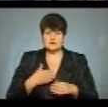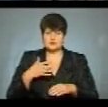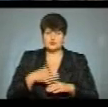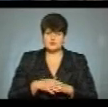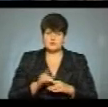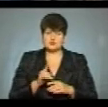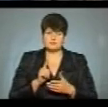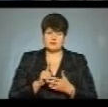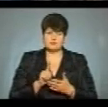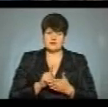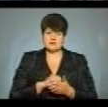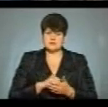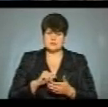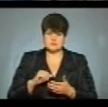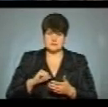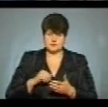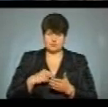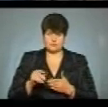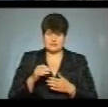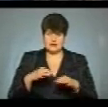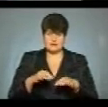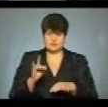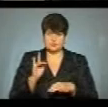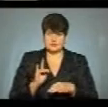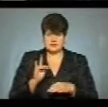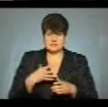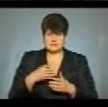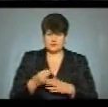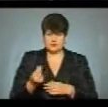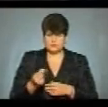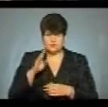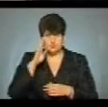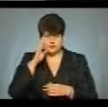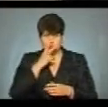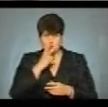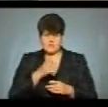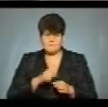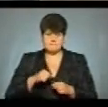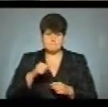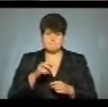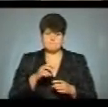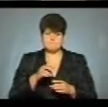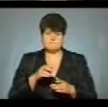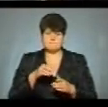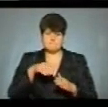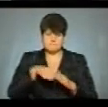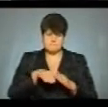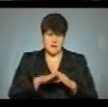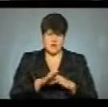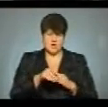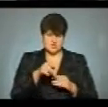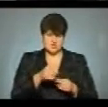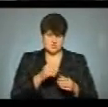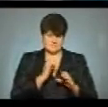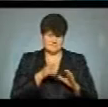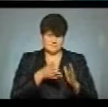зрозумів, що маємо купляти автокрісло за свій кошт. Чоловік показує багажник автомобіля ВАЗ-2109. Каже, в